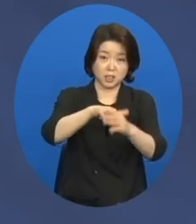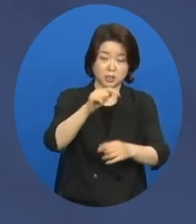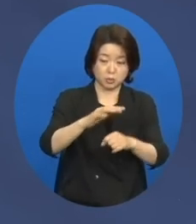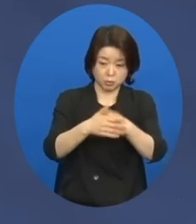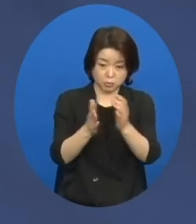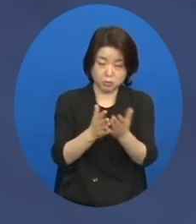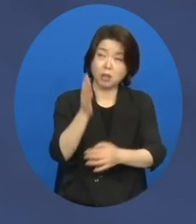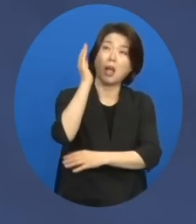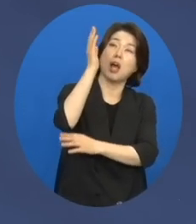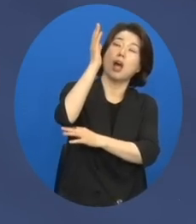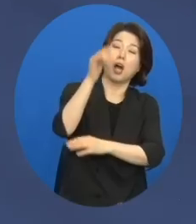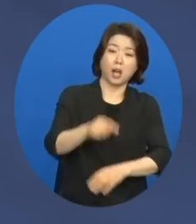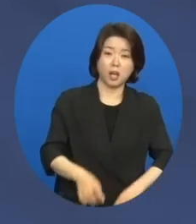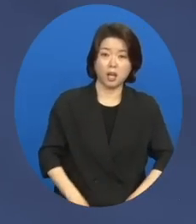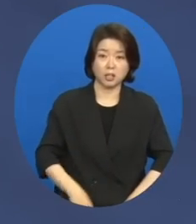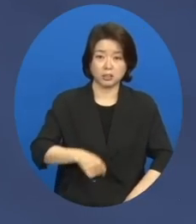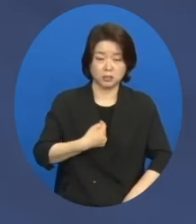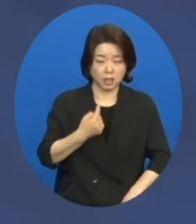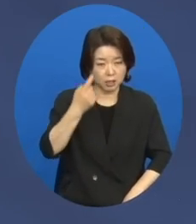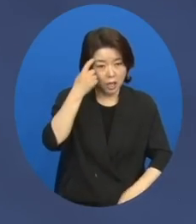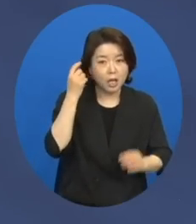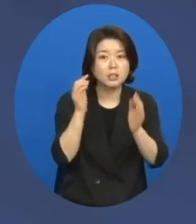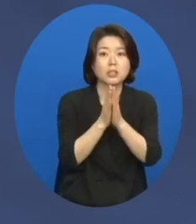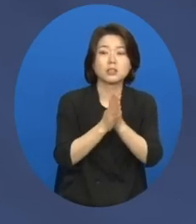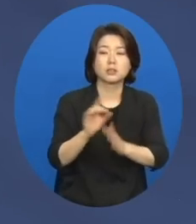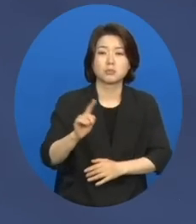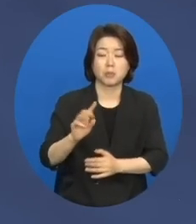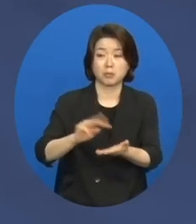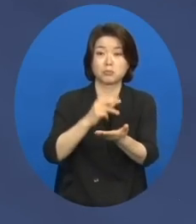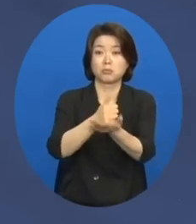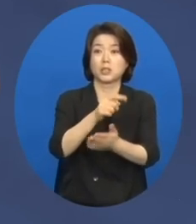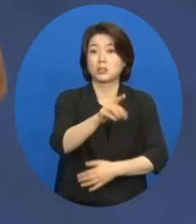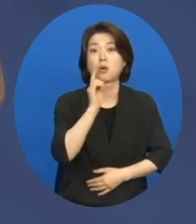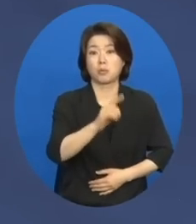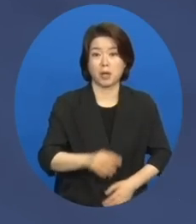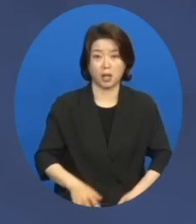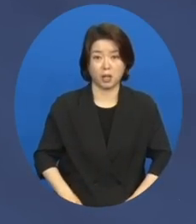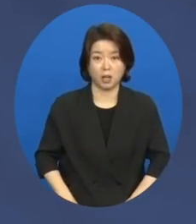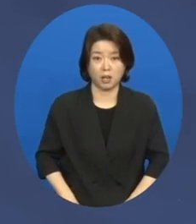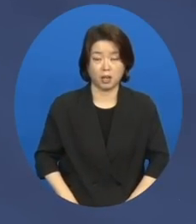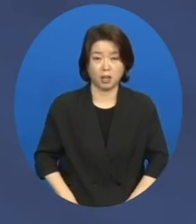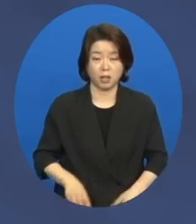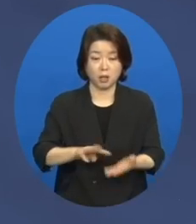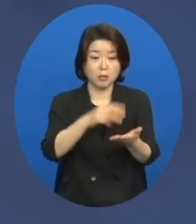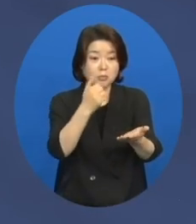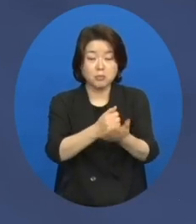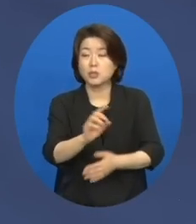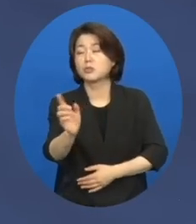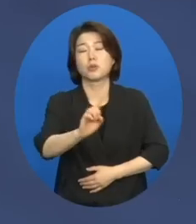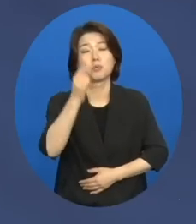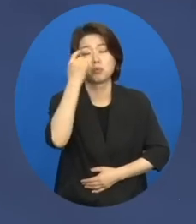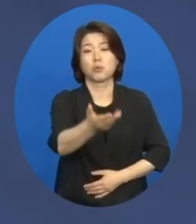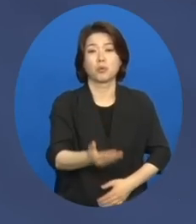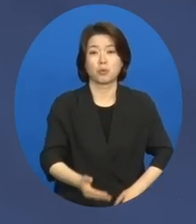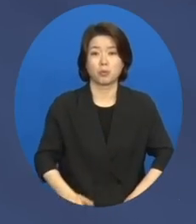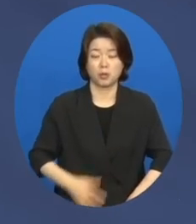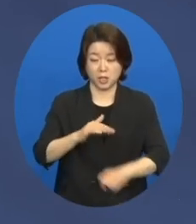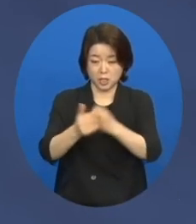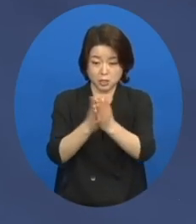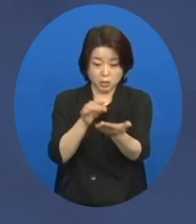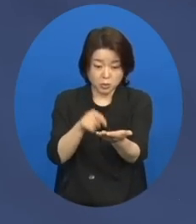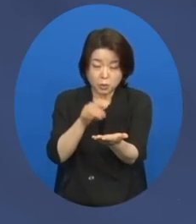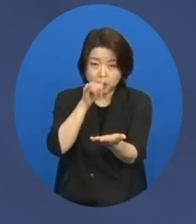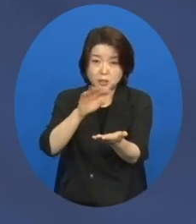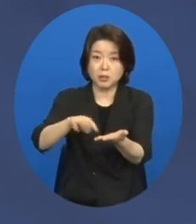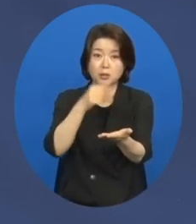성경을 들먹거리면서 지가 자칭 메시아라는 거예요. 메시아. 메시아가 도대체 뭐길래 성경이 말하는